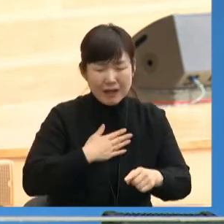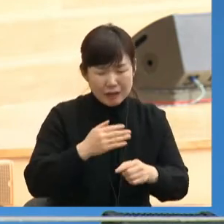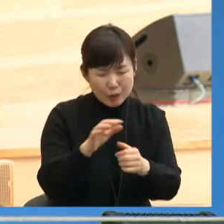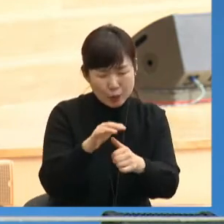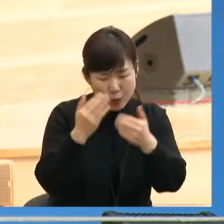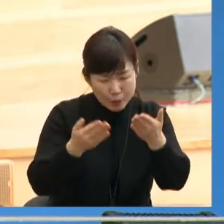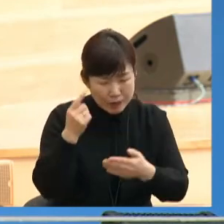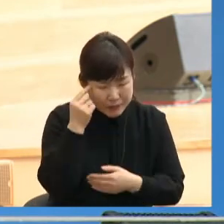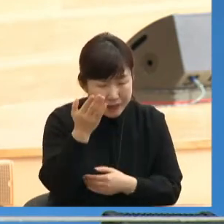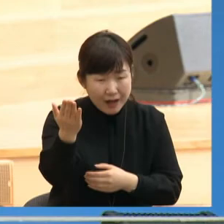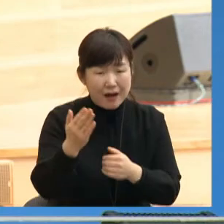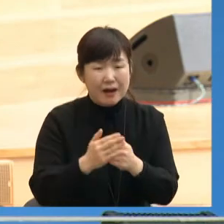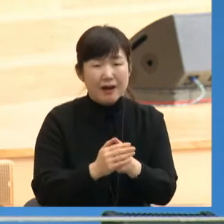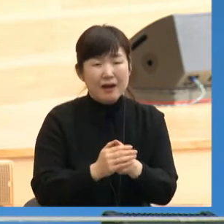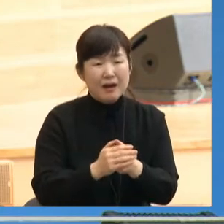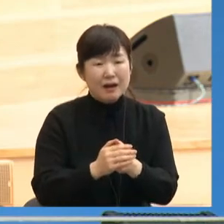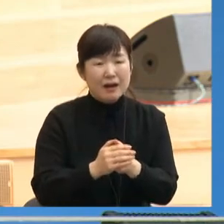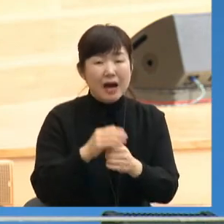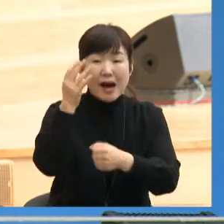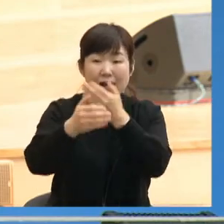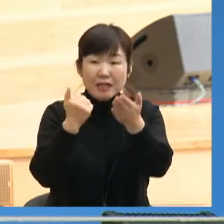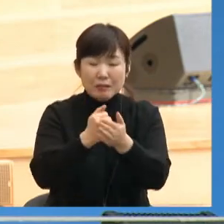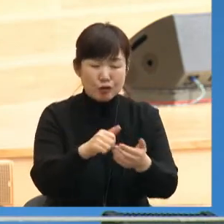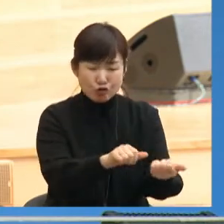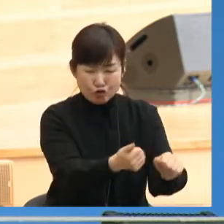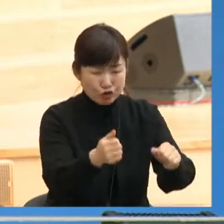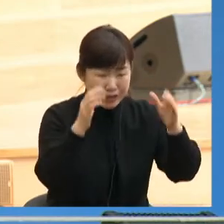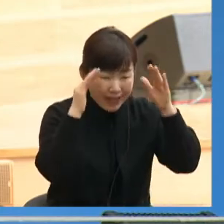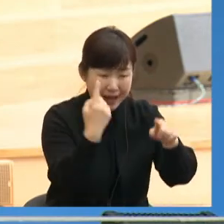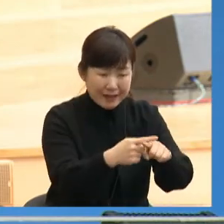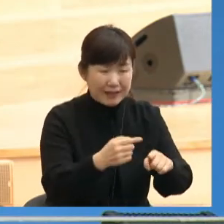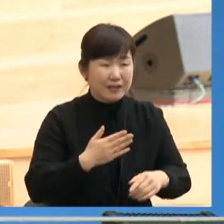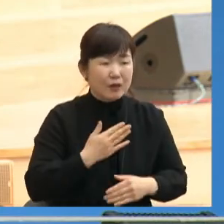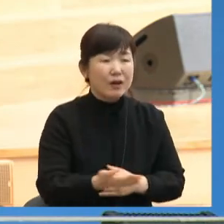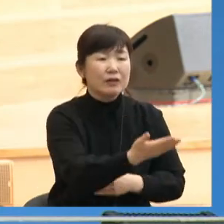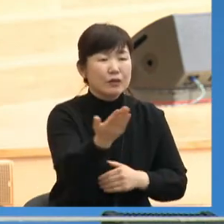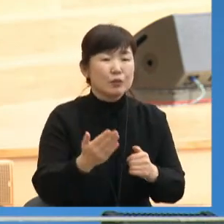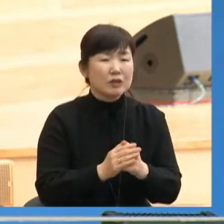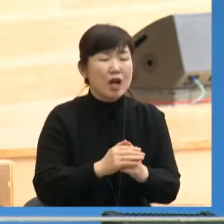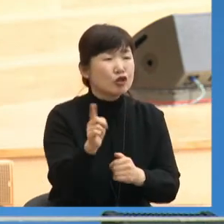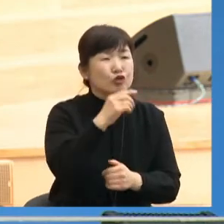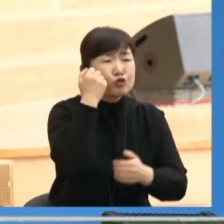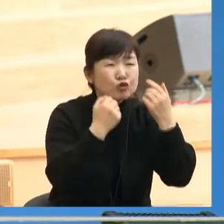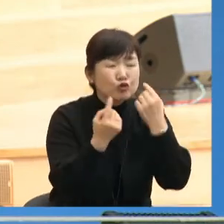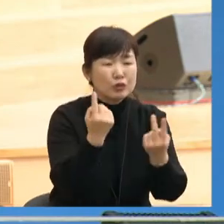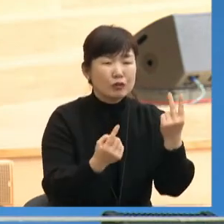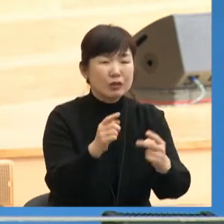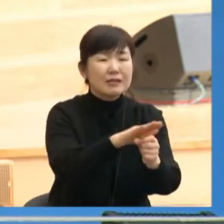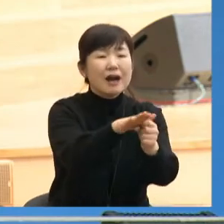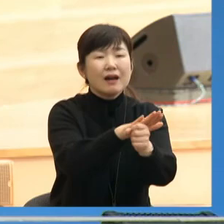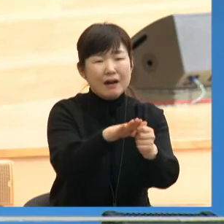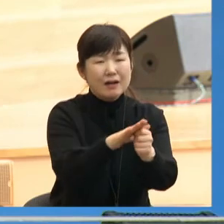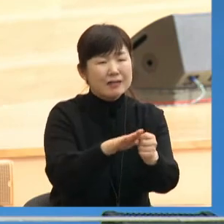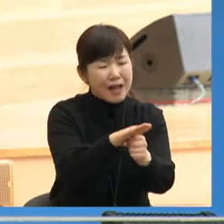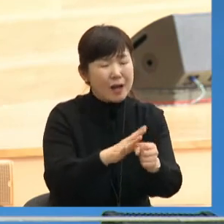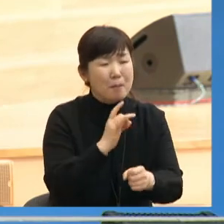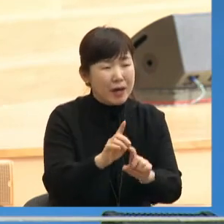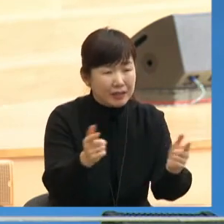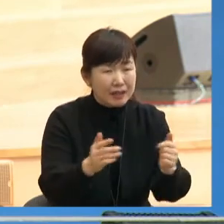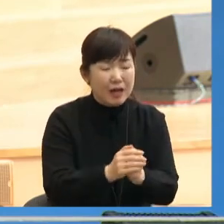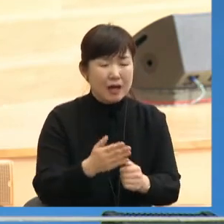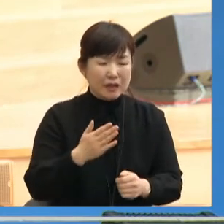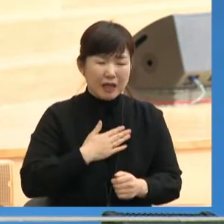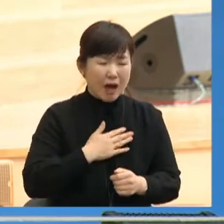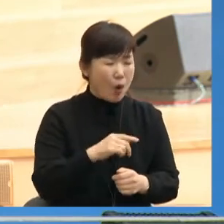돌보시나이까. 여러분, 하나님은 죽은 개 같은 우리를 그 누구보다 사랑하셔서 사랑하실 뿐만 아니라 우리가